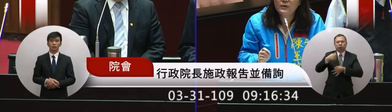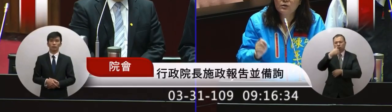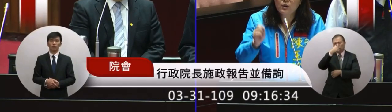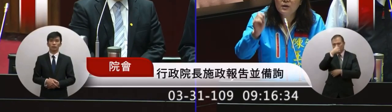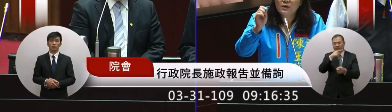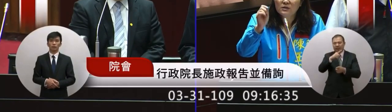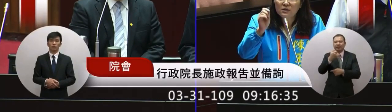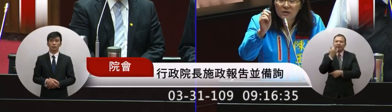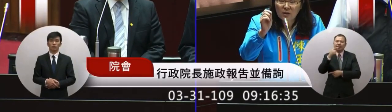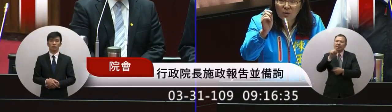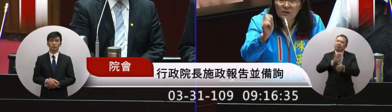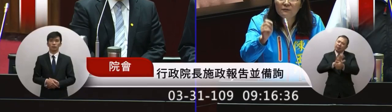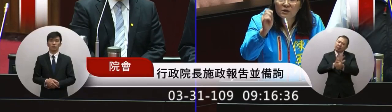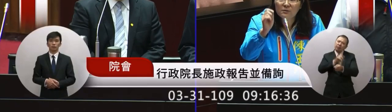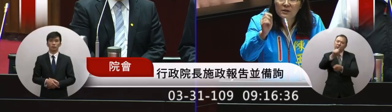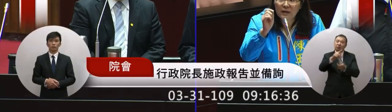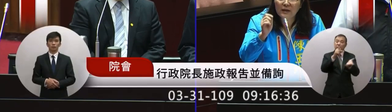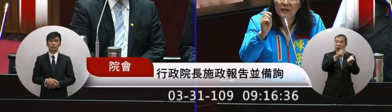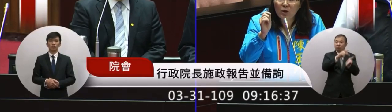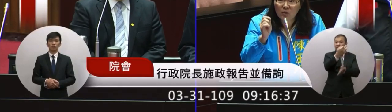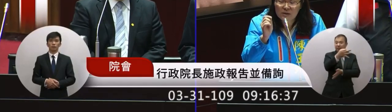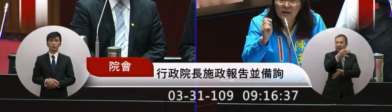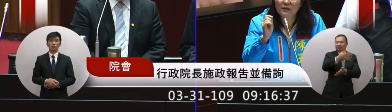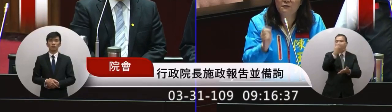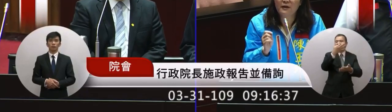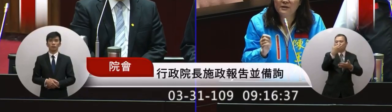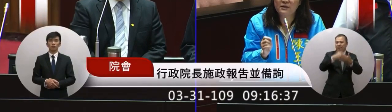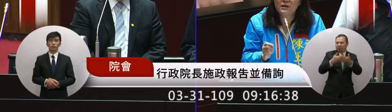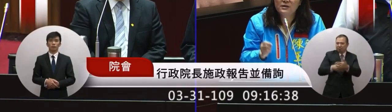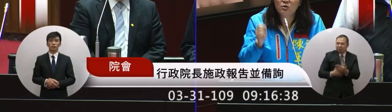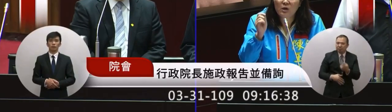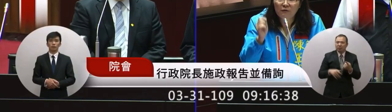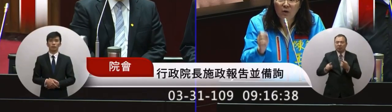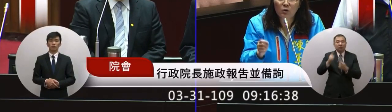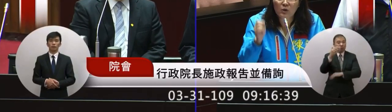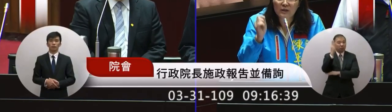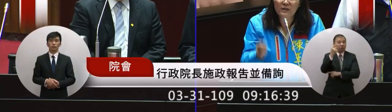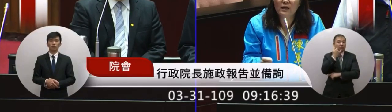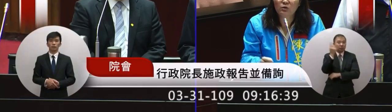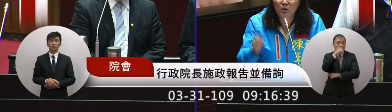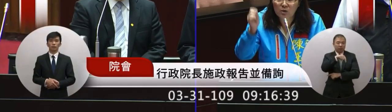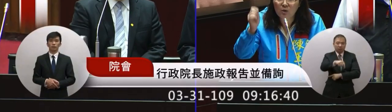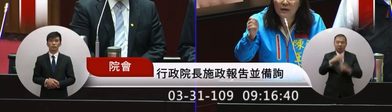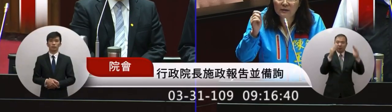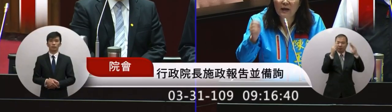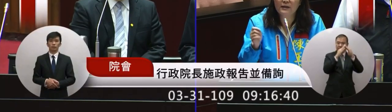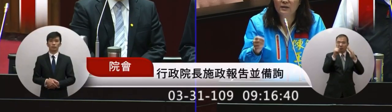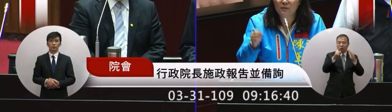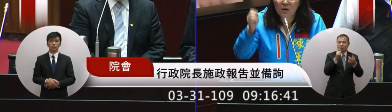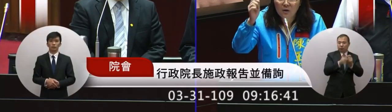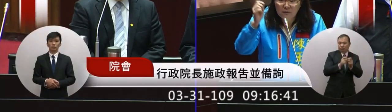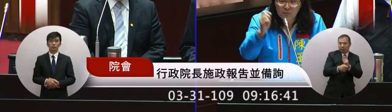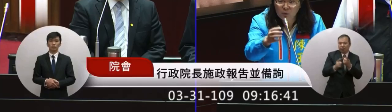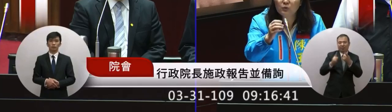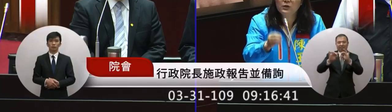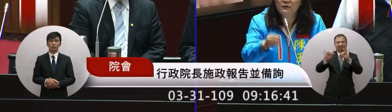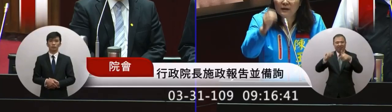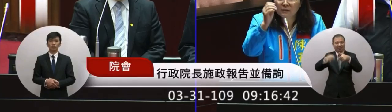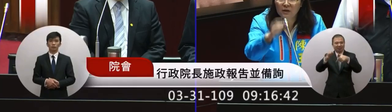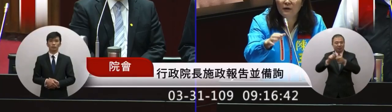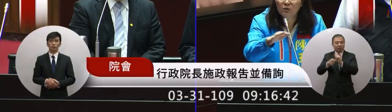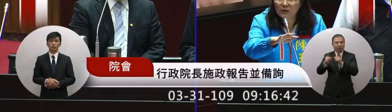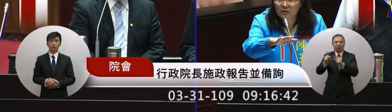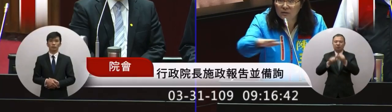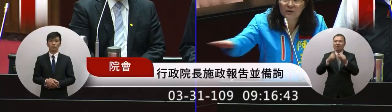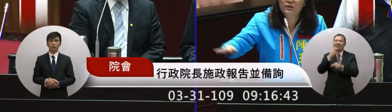入。我想说，那个我们政府是不是也可以用这样的方式，针对房屋税、地价税，由中央大力的补助地